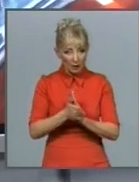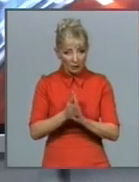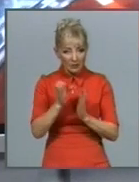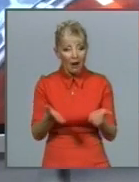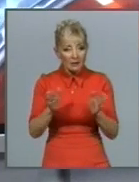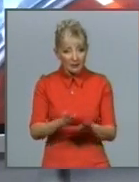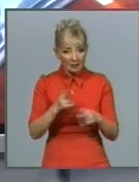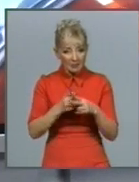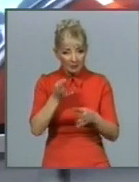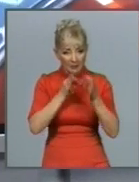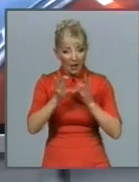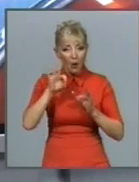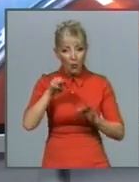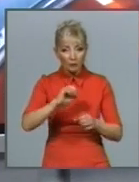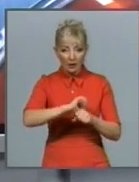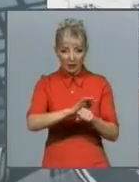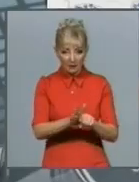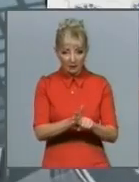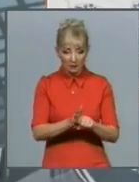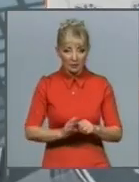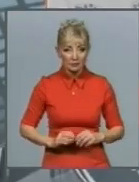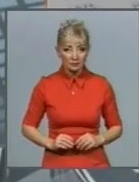залишками медпрепаратів від коронавірусу.